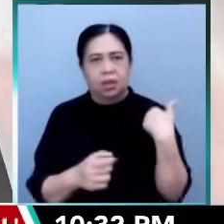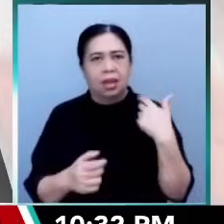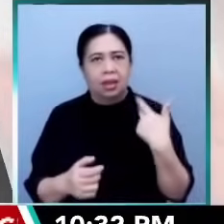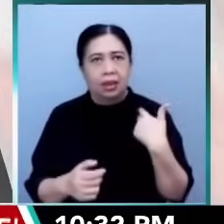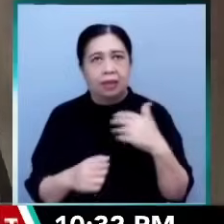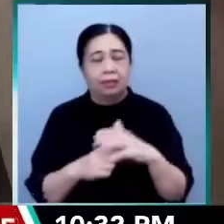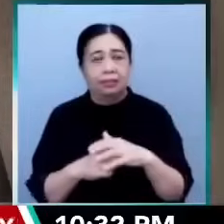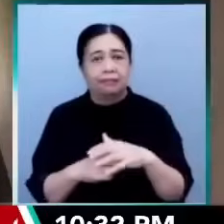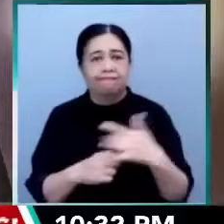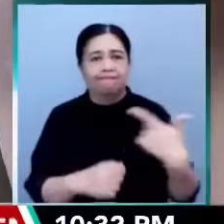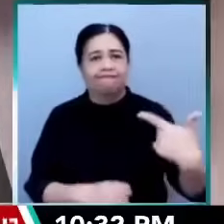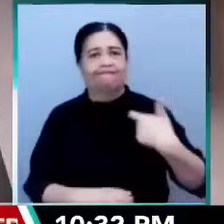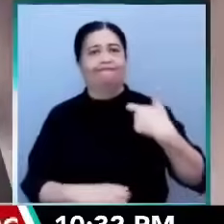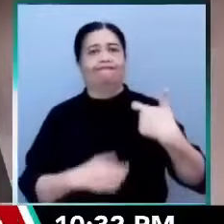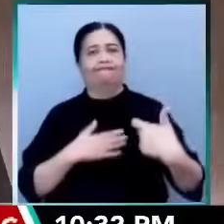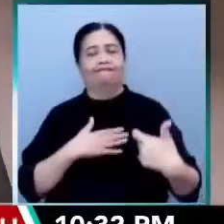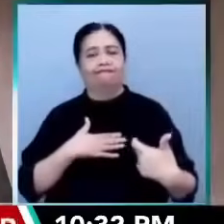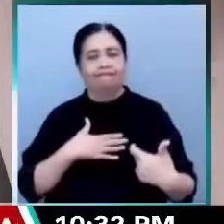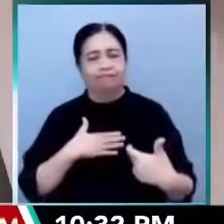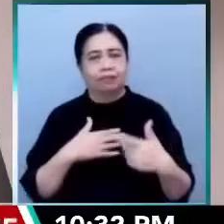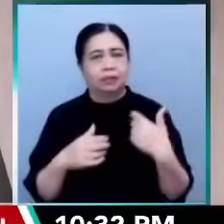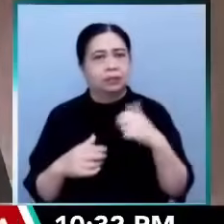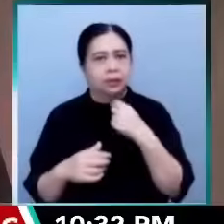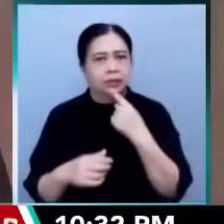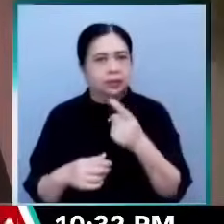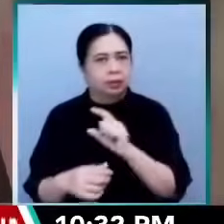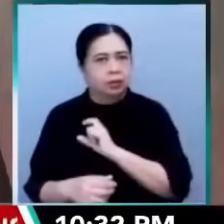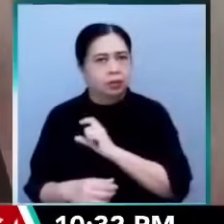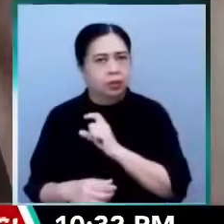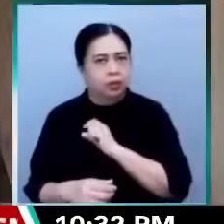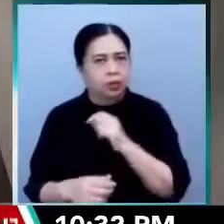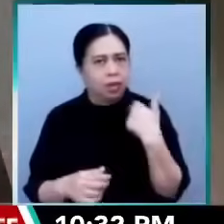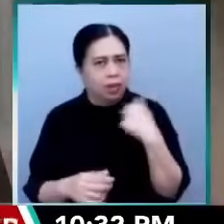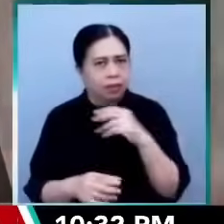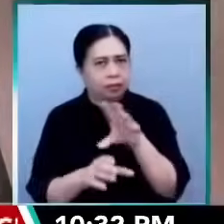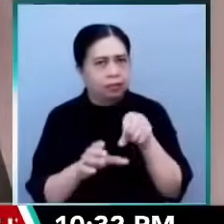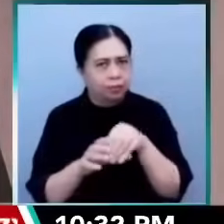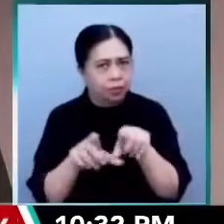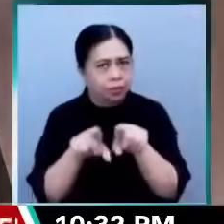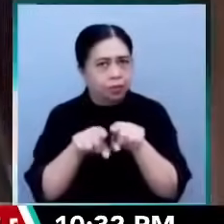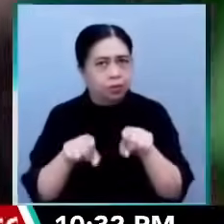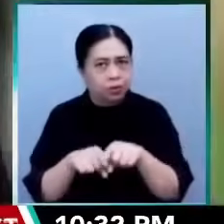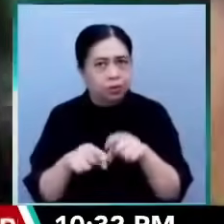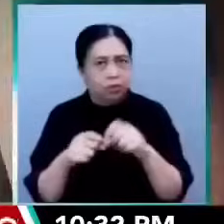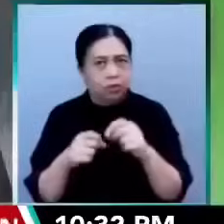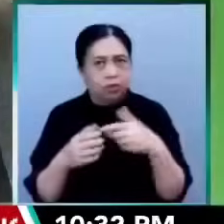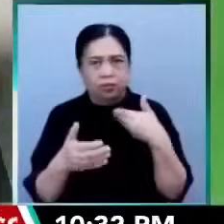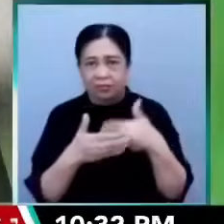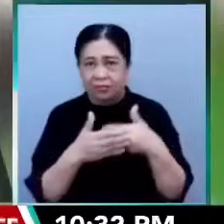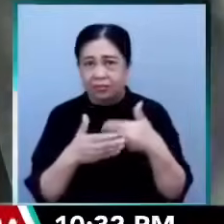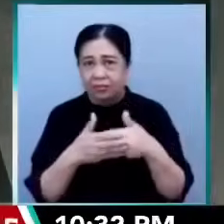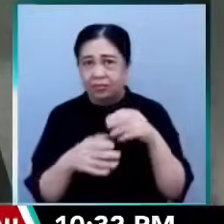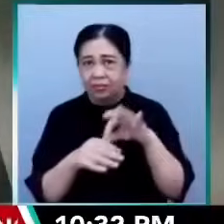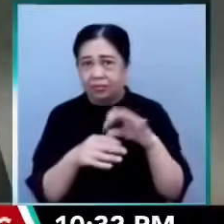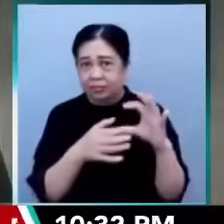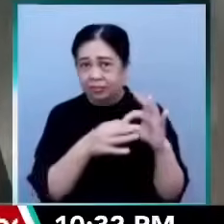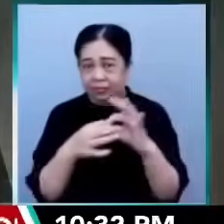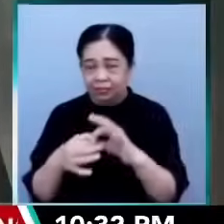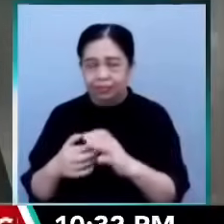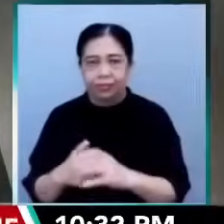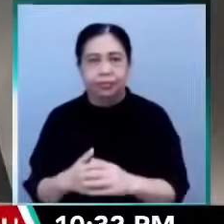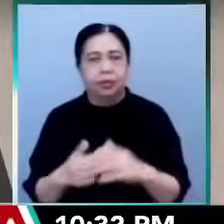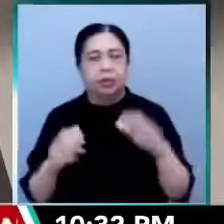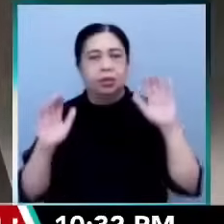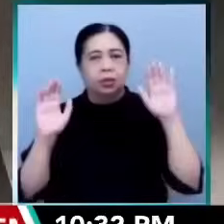sa dibdib. Hindi pa masabi ng mga pulis kung may kinalaman din ito sa paparating na eleksyon. Sumuko na ang